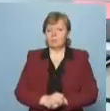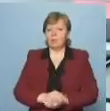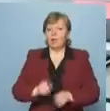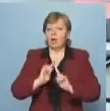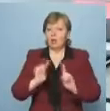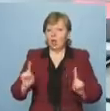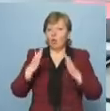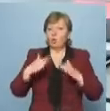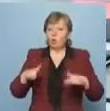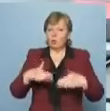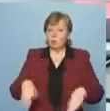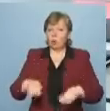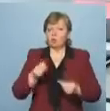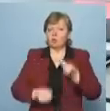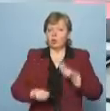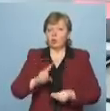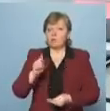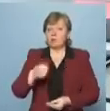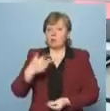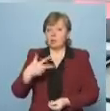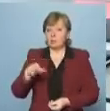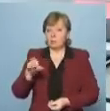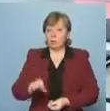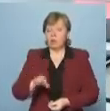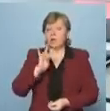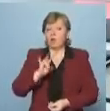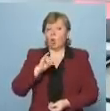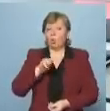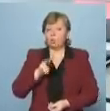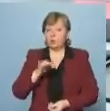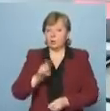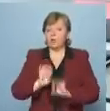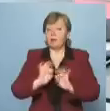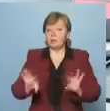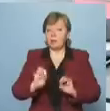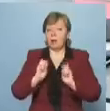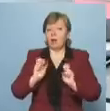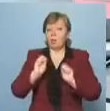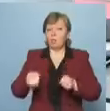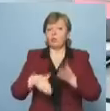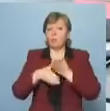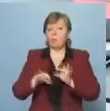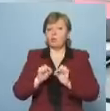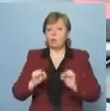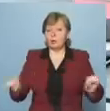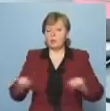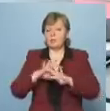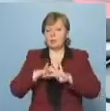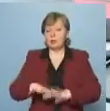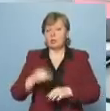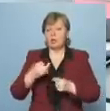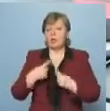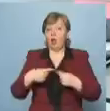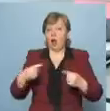Эксклюзивные елочные игрушки за полчаса. Дизайнер Наталья Уткина рассказала, как при помощи сетки, ленты и бусин сделать обычный